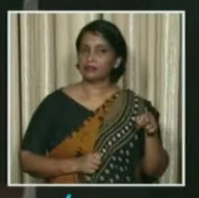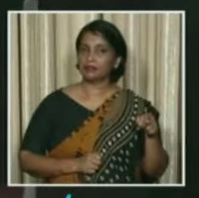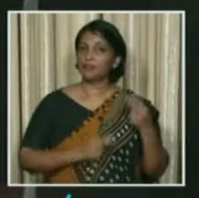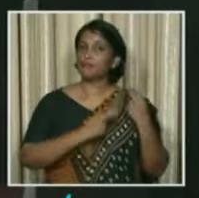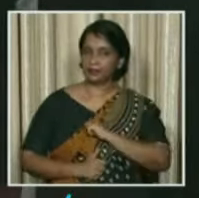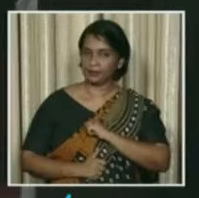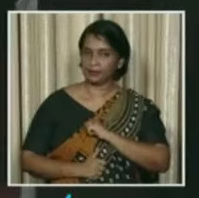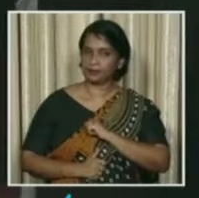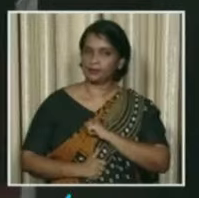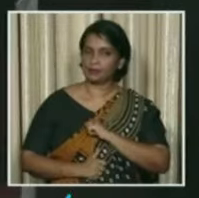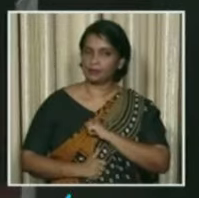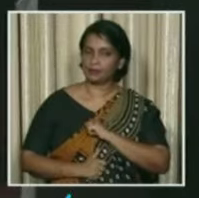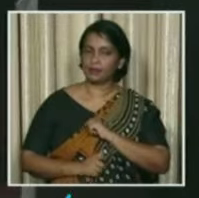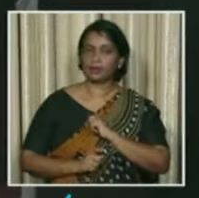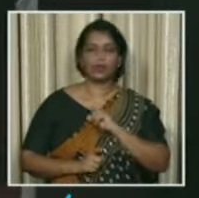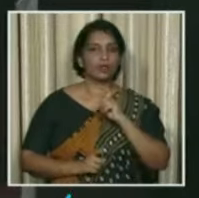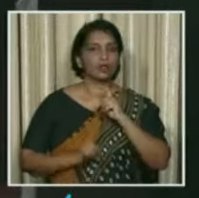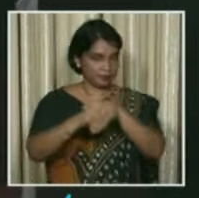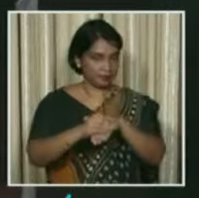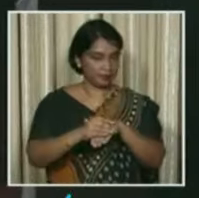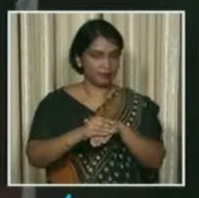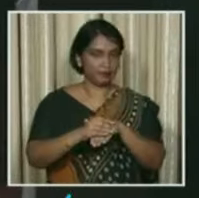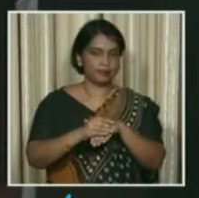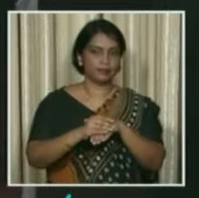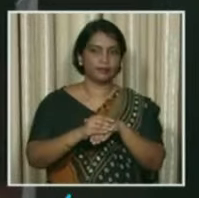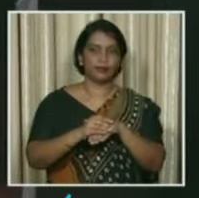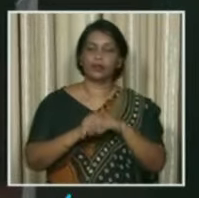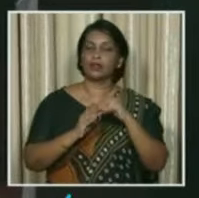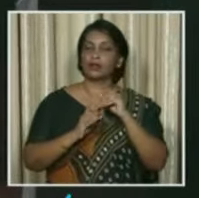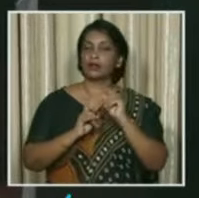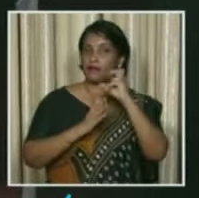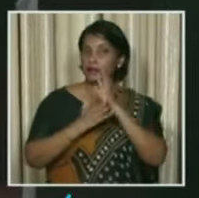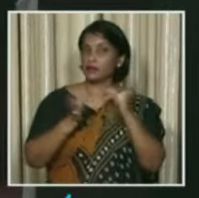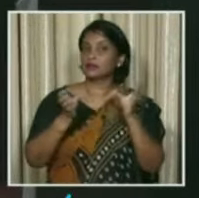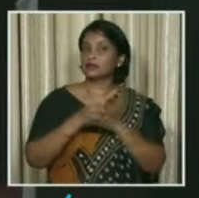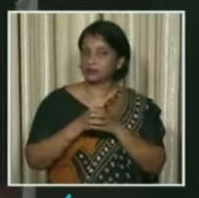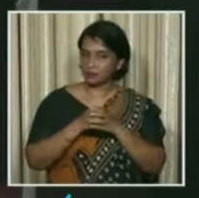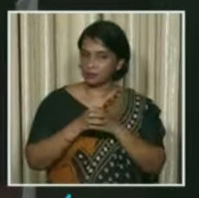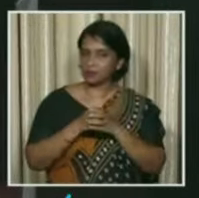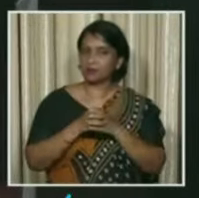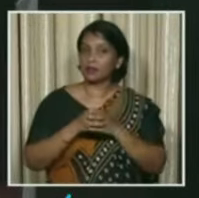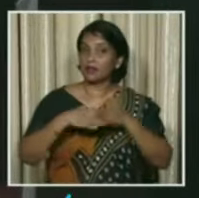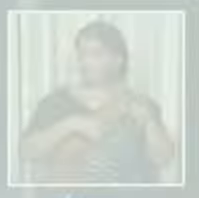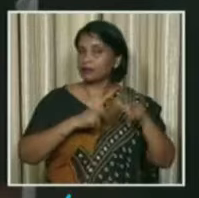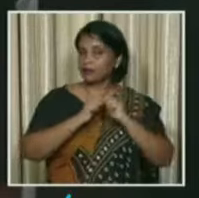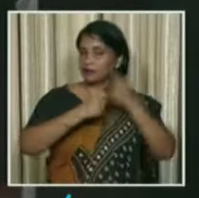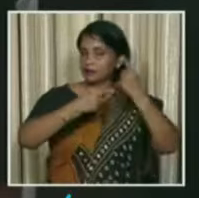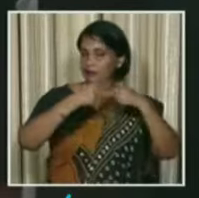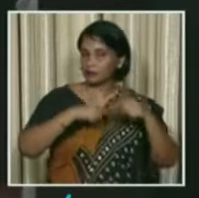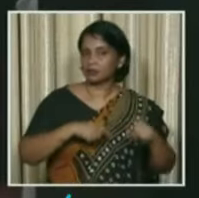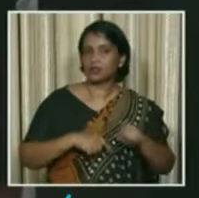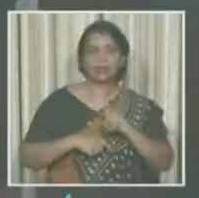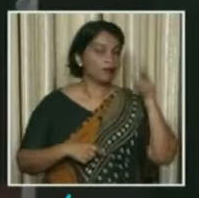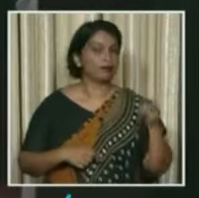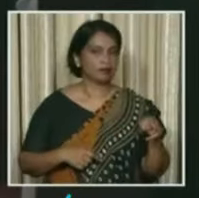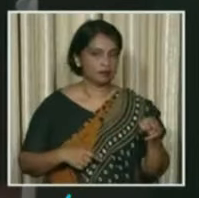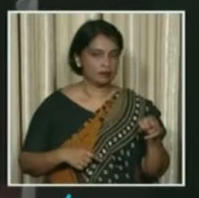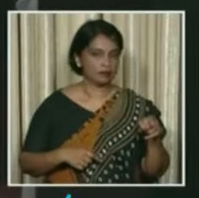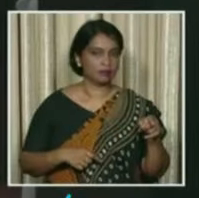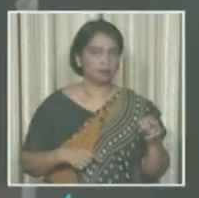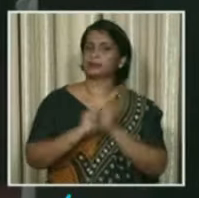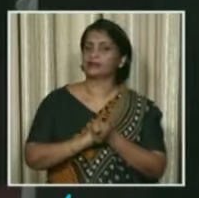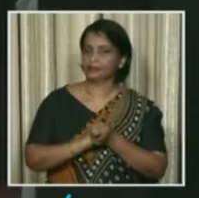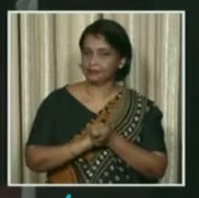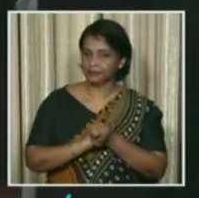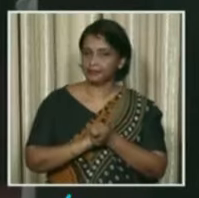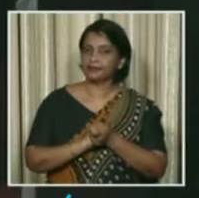වගකීම අත්හිටුවන අග්‍රාමාත්‍යතුමත් සිටින ව්‍යවස්ථාදායක සභාවේ සිදුණු ක්‍රියාදාමය කථානායකවරයා විකෘති